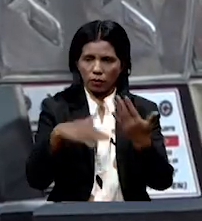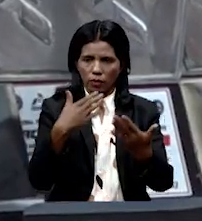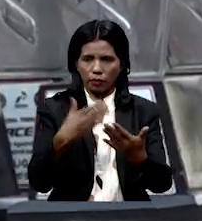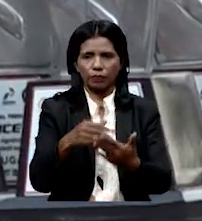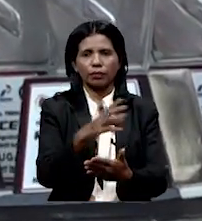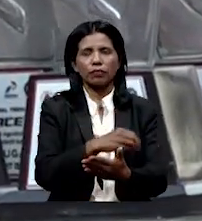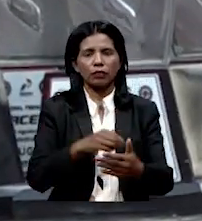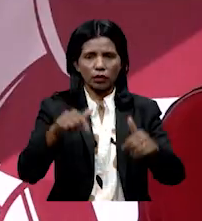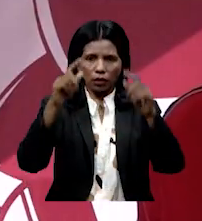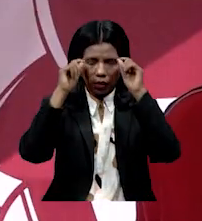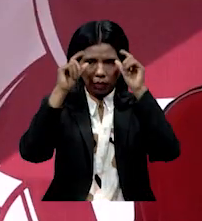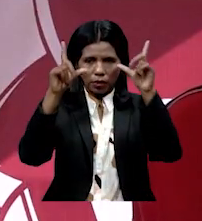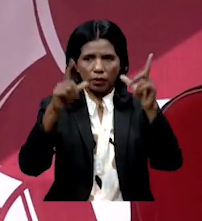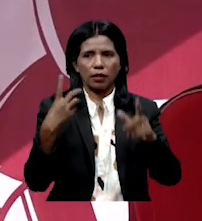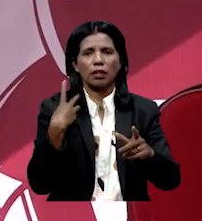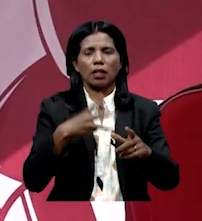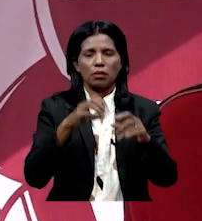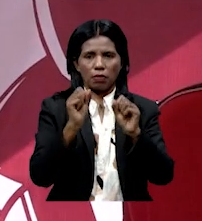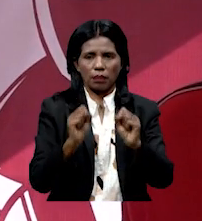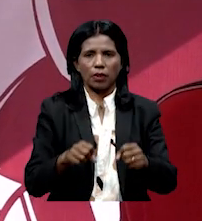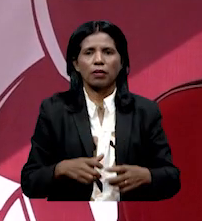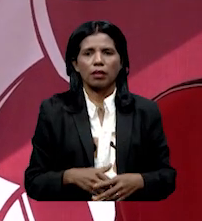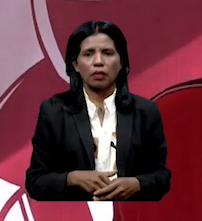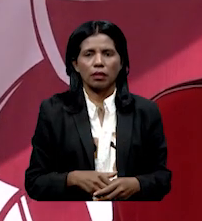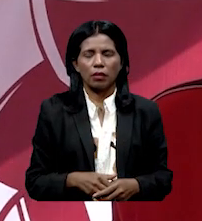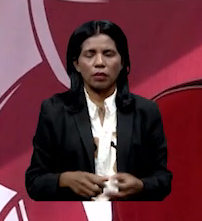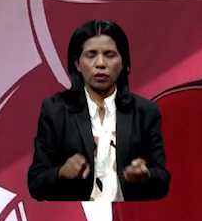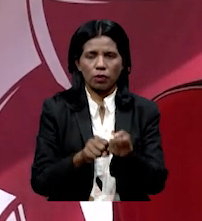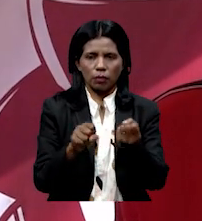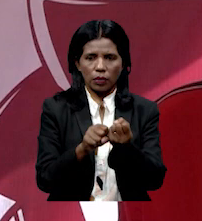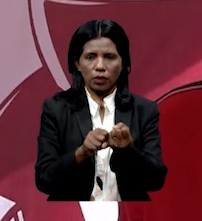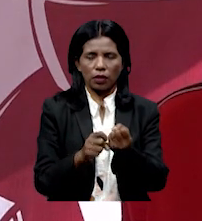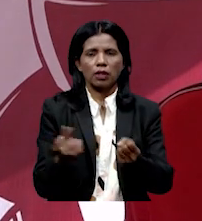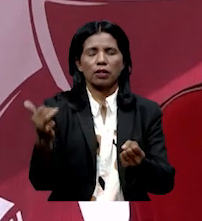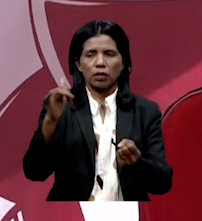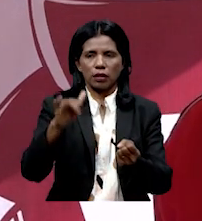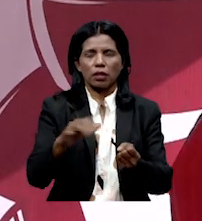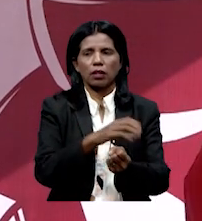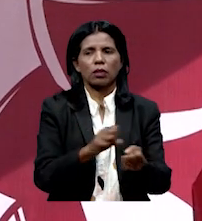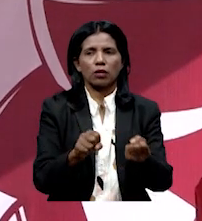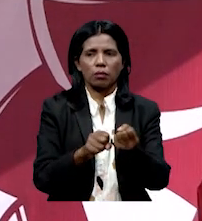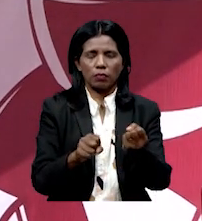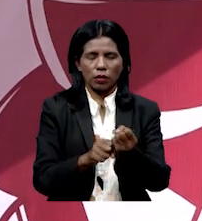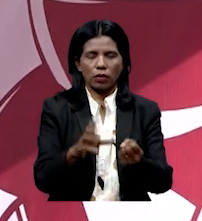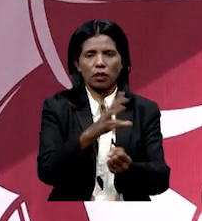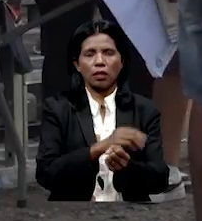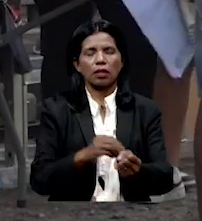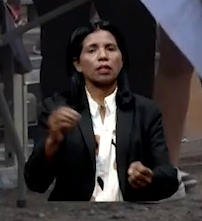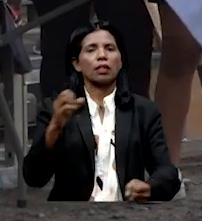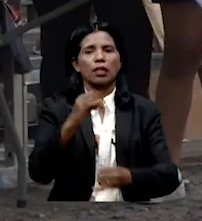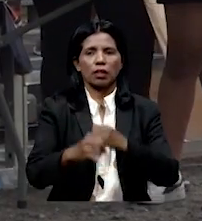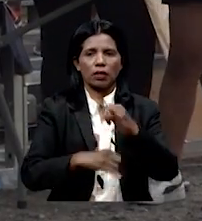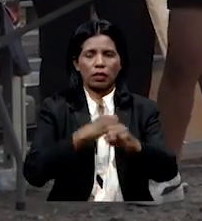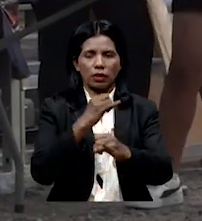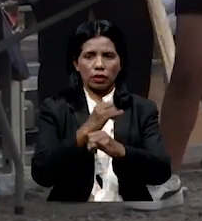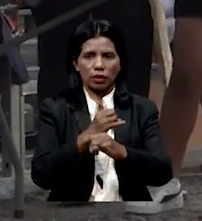berbakat di Timor Leste. Dan itu bisa kami dukung dan support untuk sponsori sampai di domestik maupun di